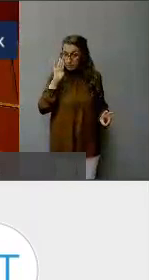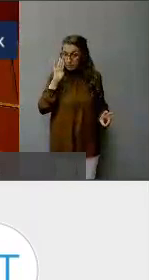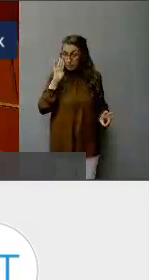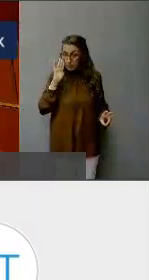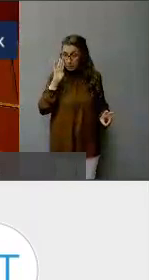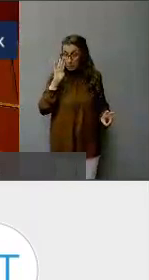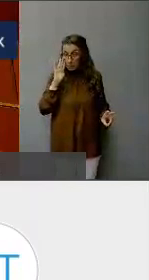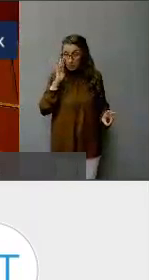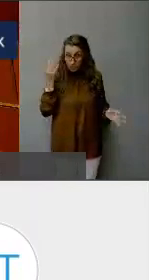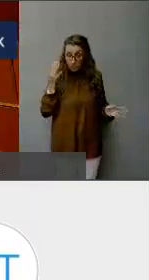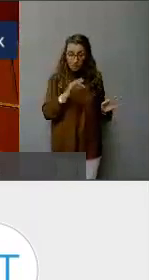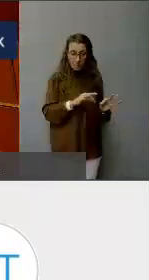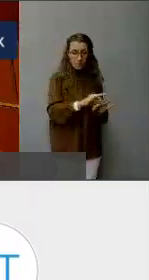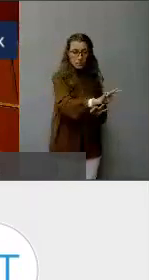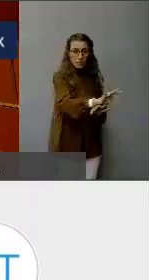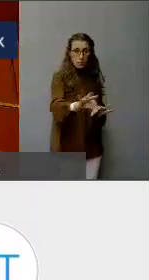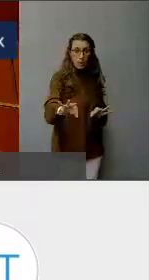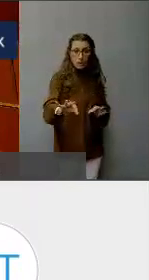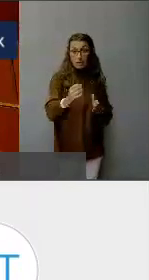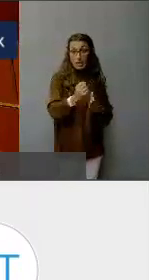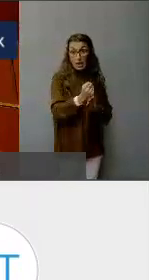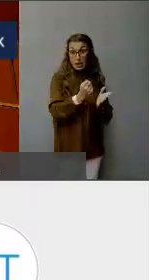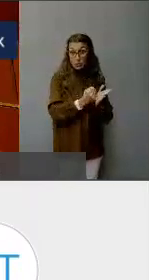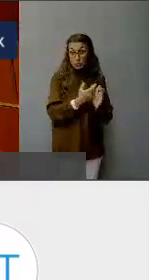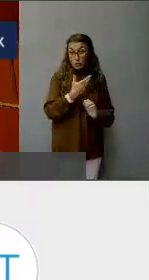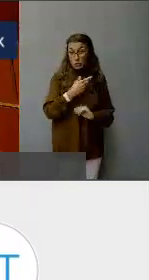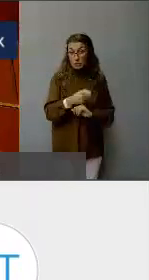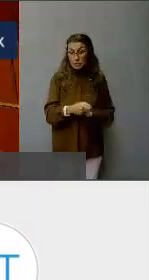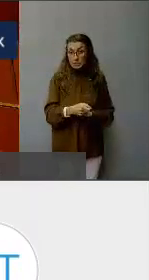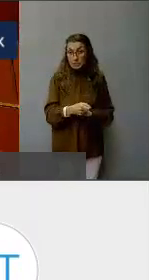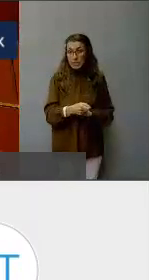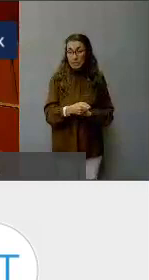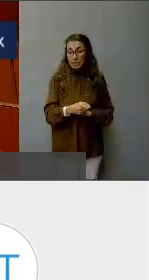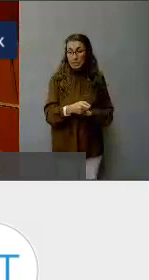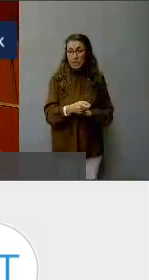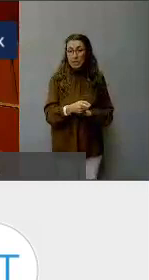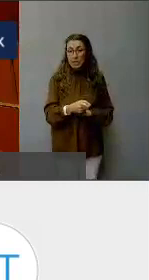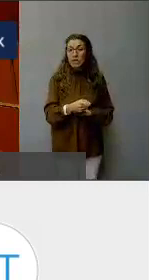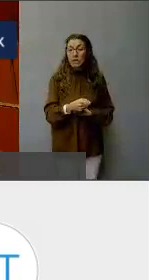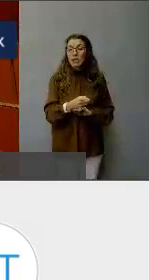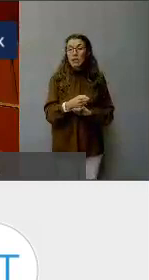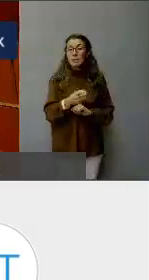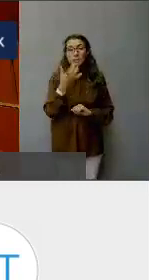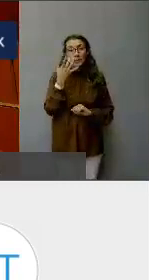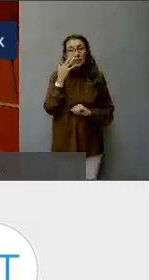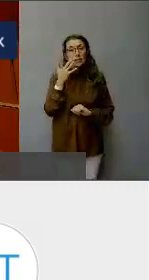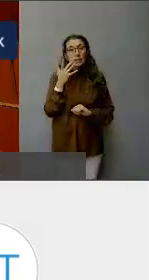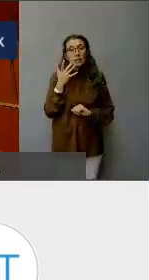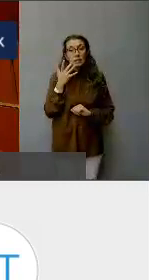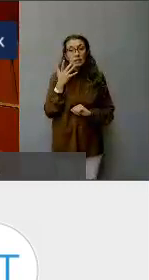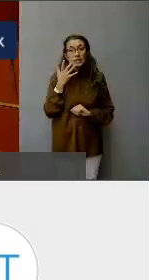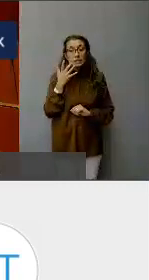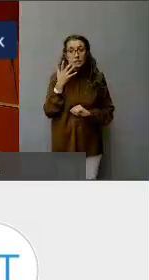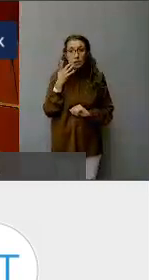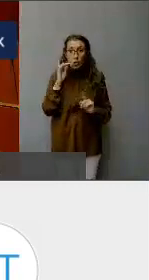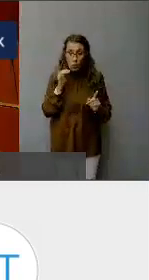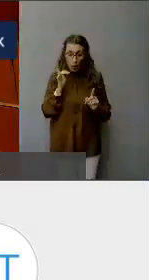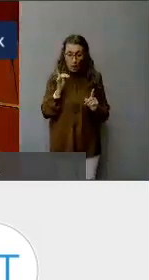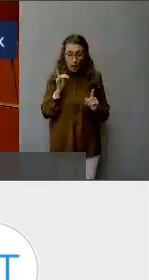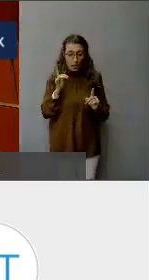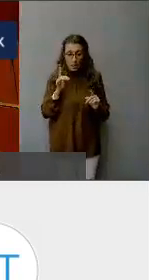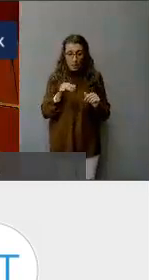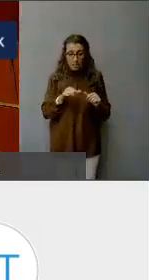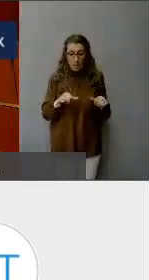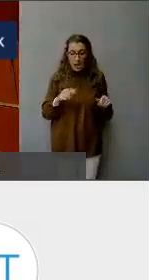di metri quadri autorizzata rischia di far passare la l'insediamento sparso che